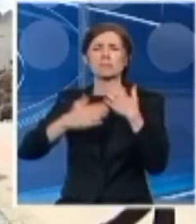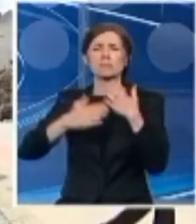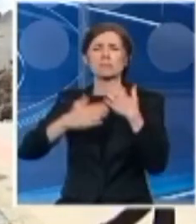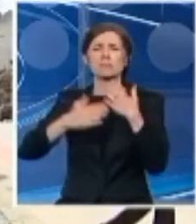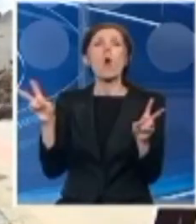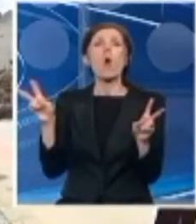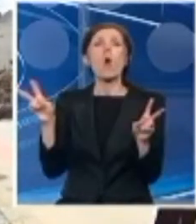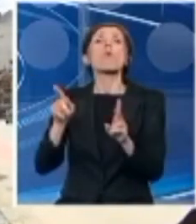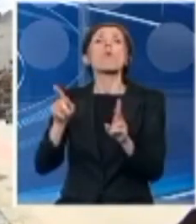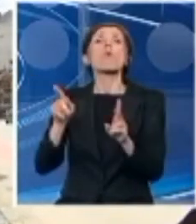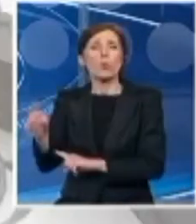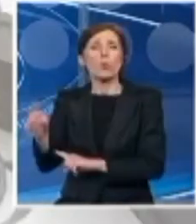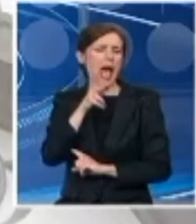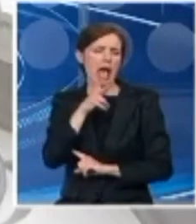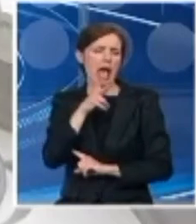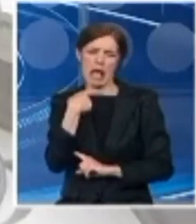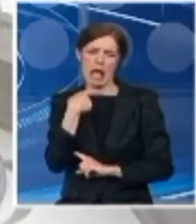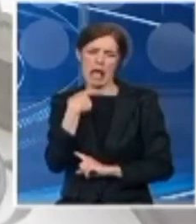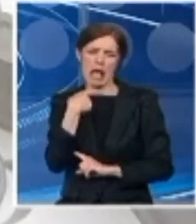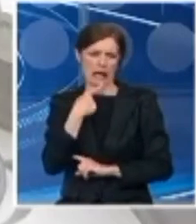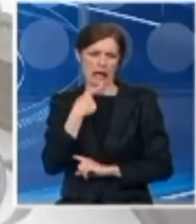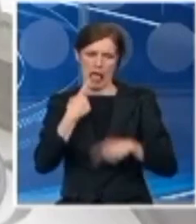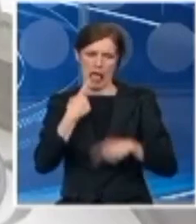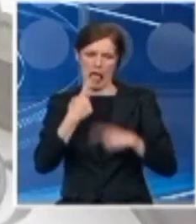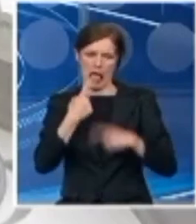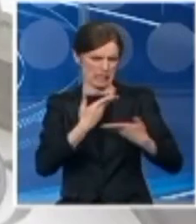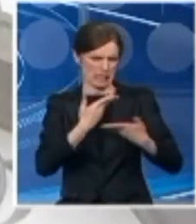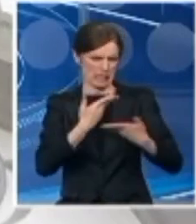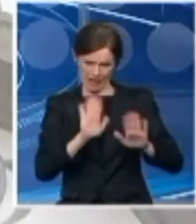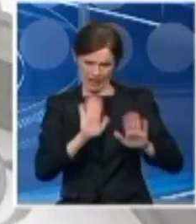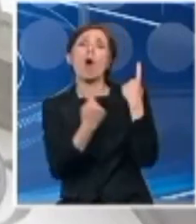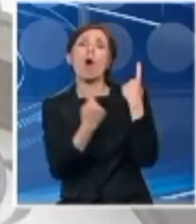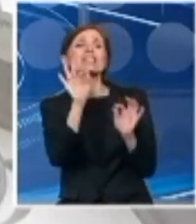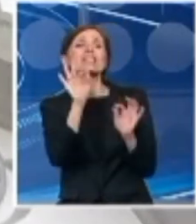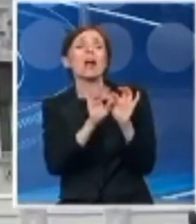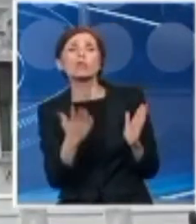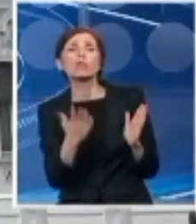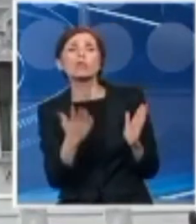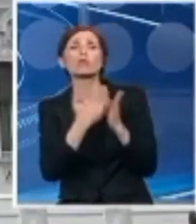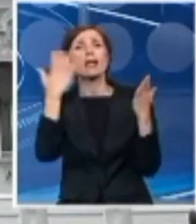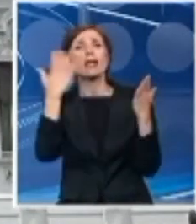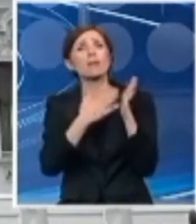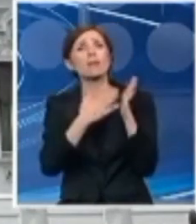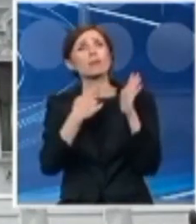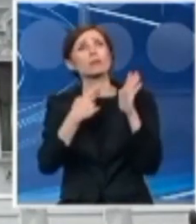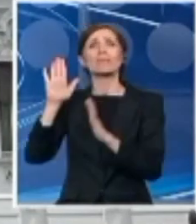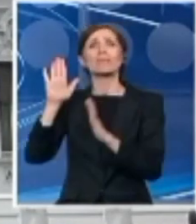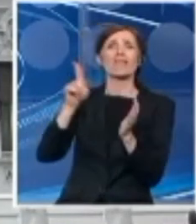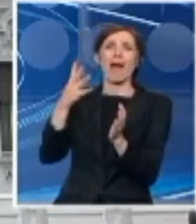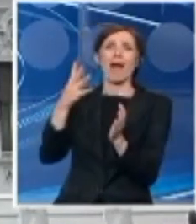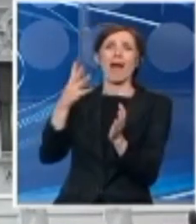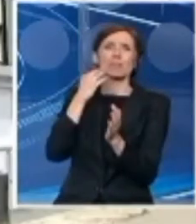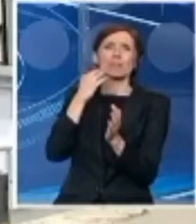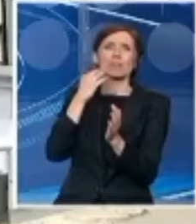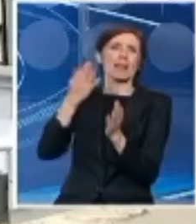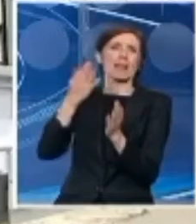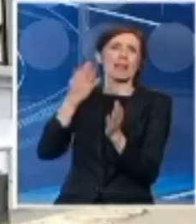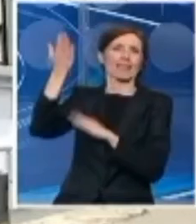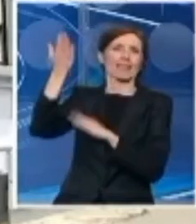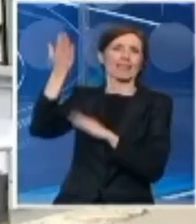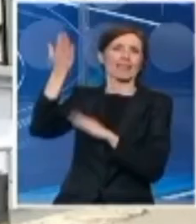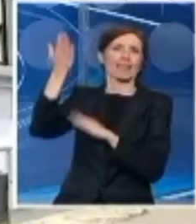govori o večve kojih predsnovi sadu. Krajem 2019. godine sad kuć je obnovljena uz obećanje da si deo kuć u